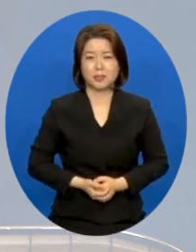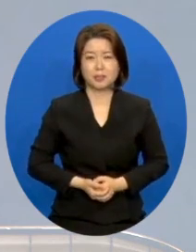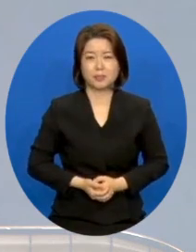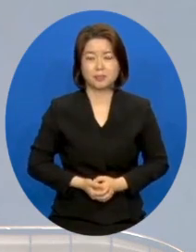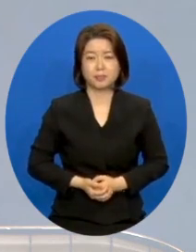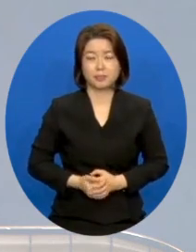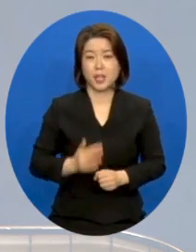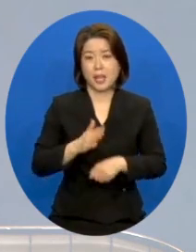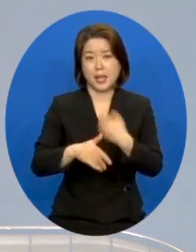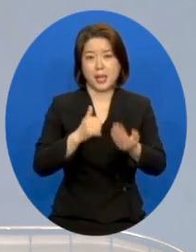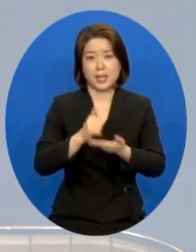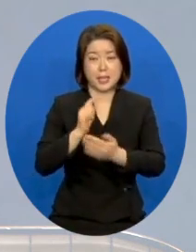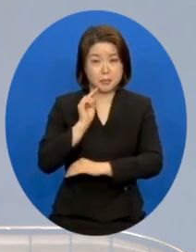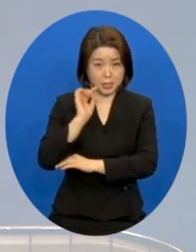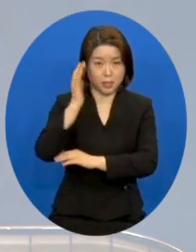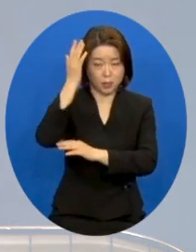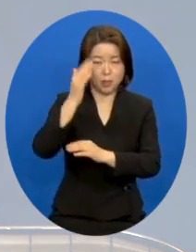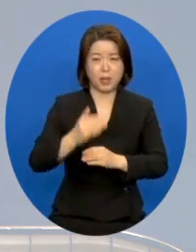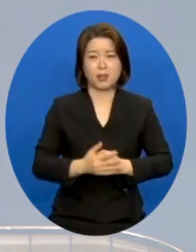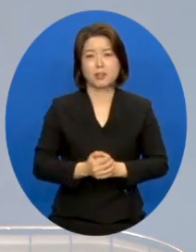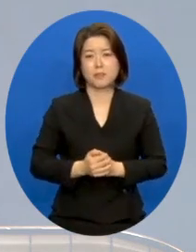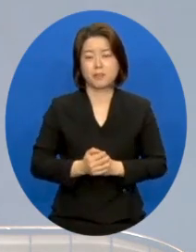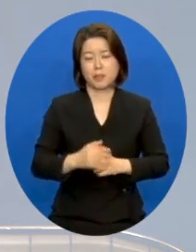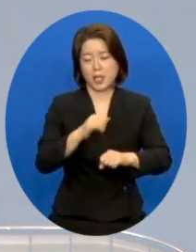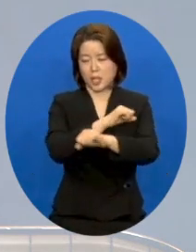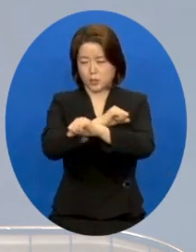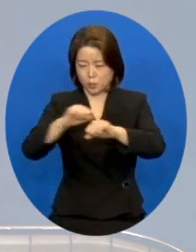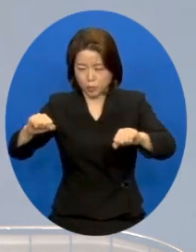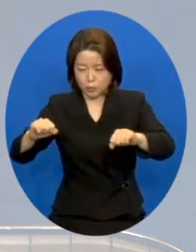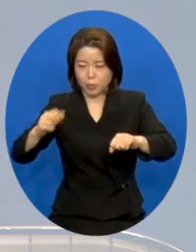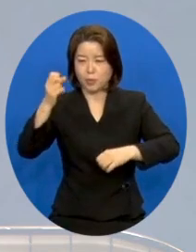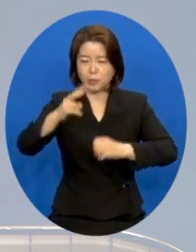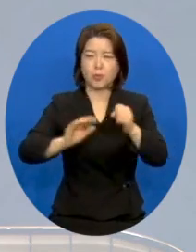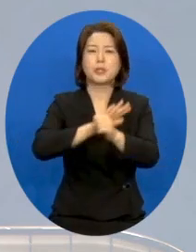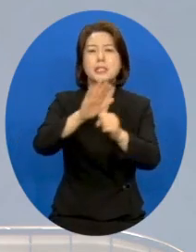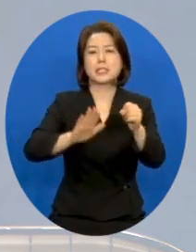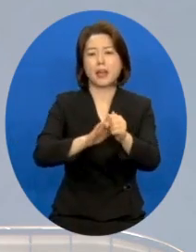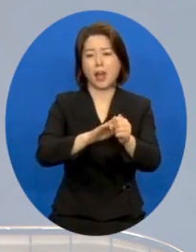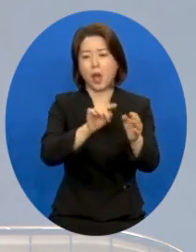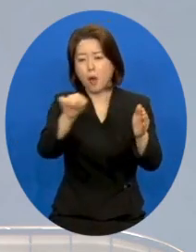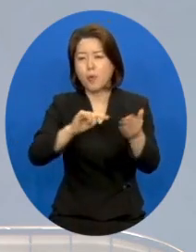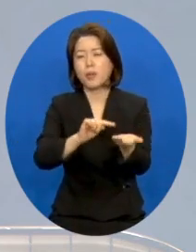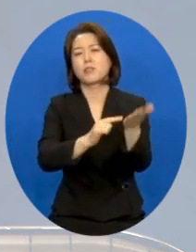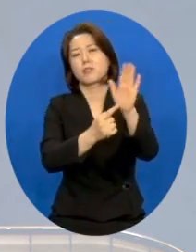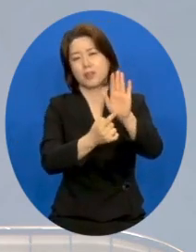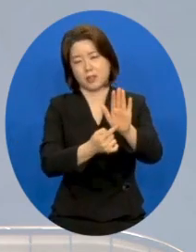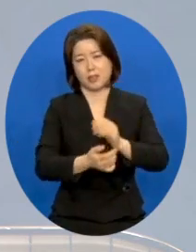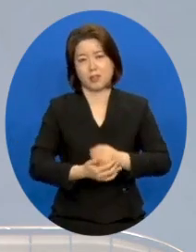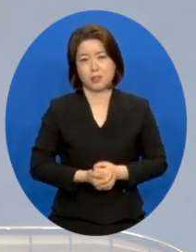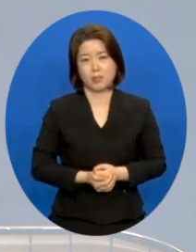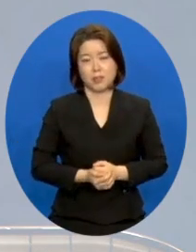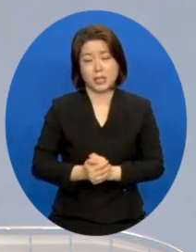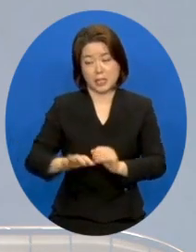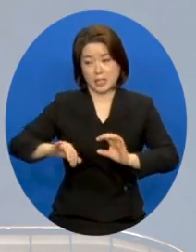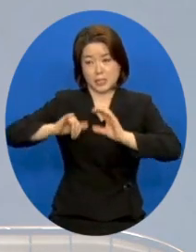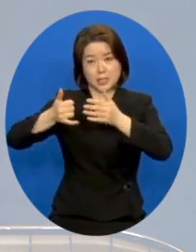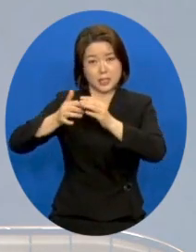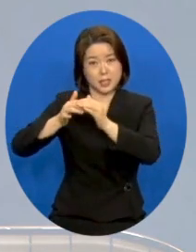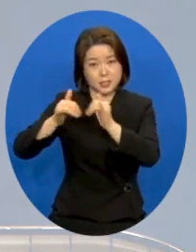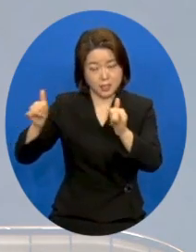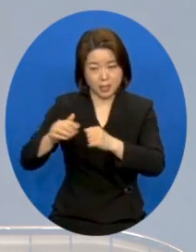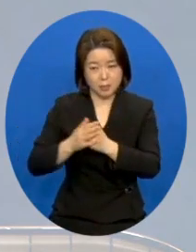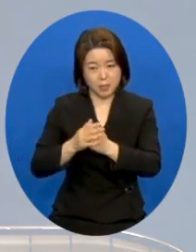하나님의 영광은 용서와 사랑 에서 나오는 거예요 세상 사람이 교회를